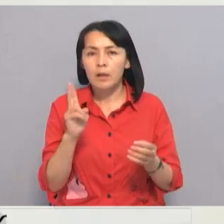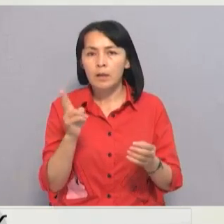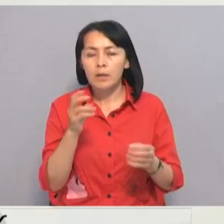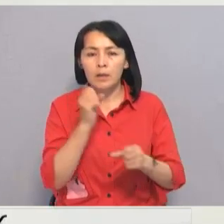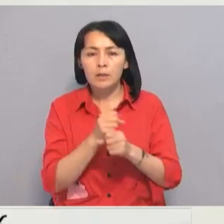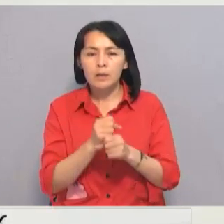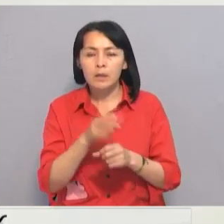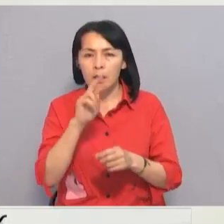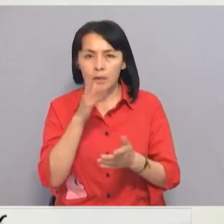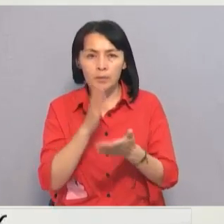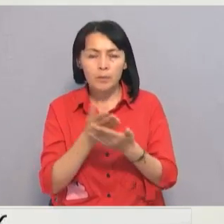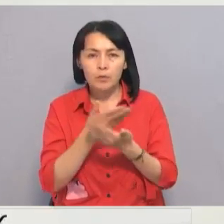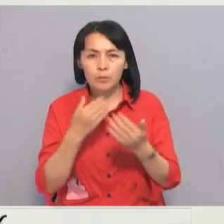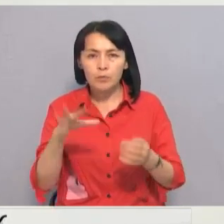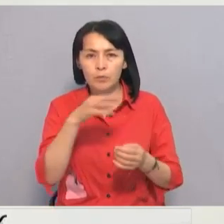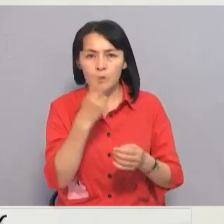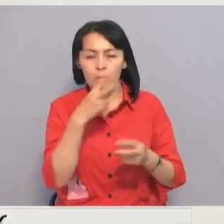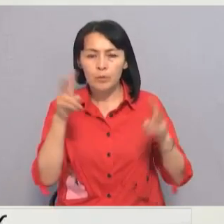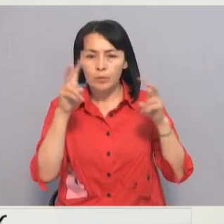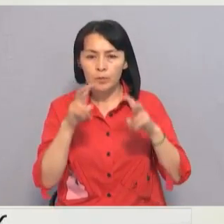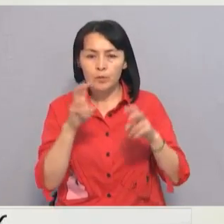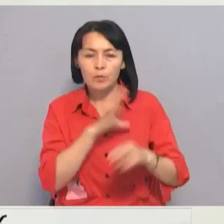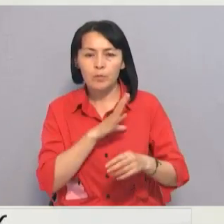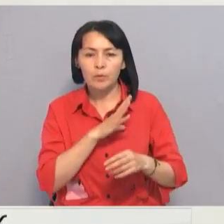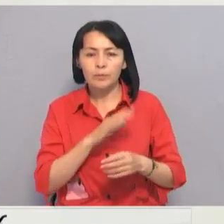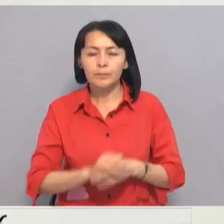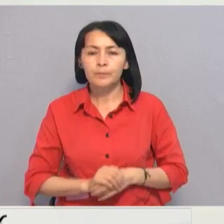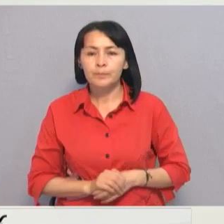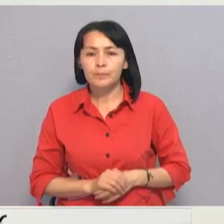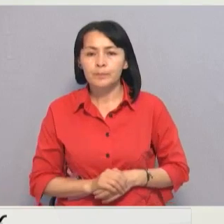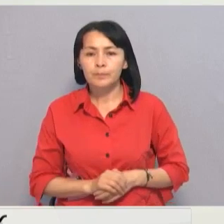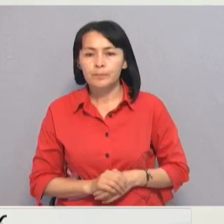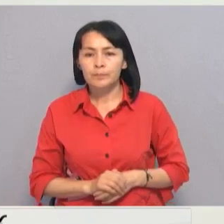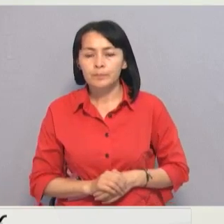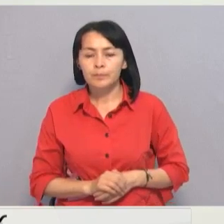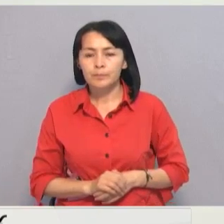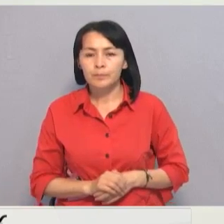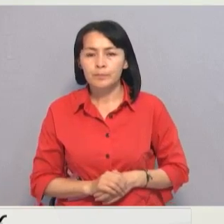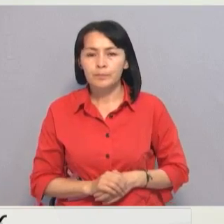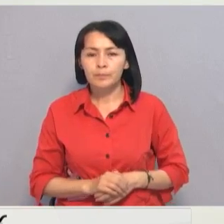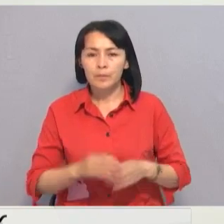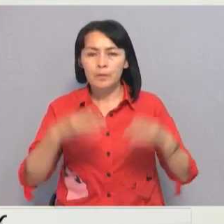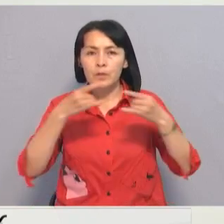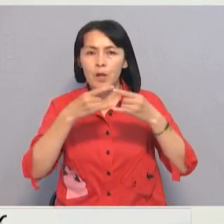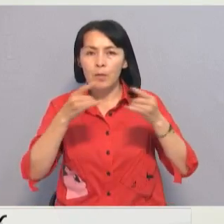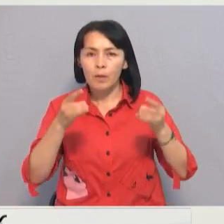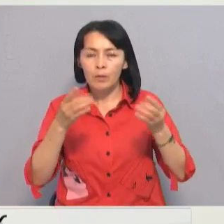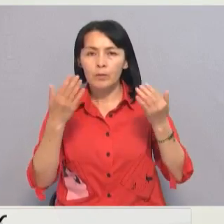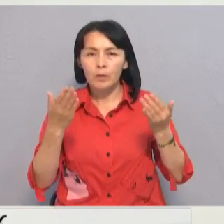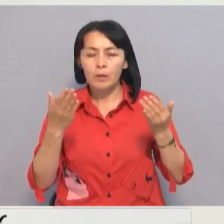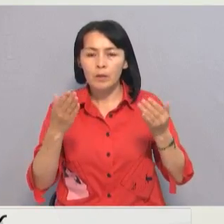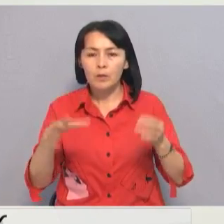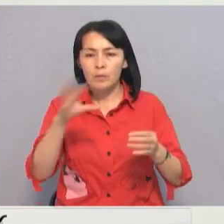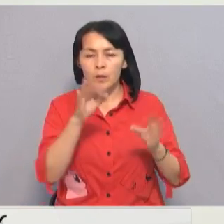ол енді кіре берістің өзінде жақсы көрінбейді. Жаңағы сіздің кір жайып қояды деген мәселеңізге, балкондар жабылмайды деген